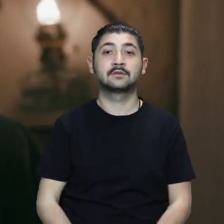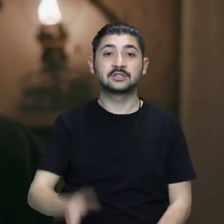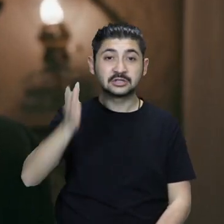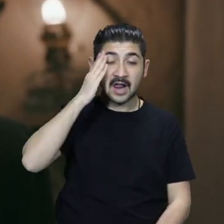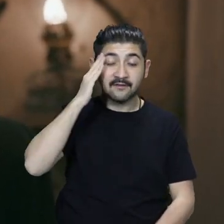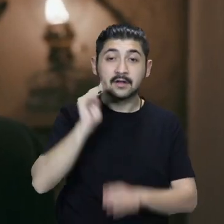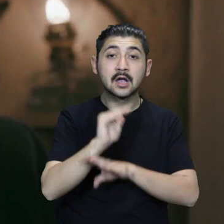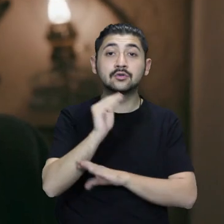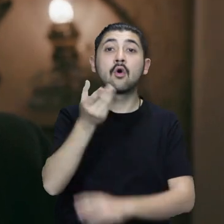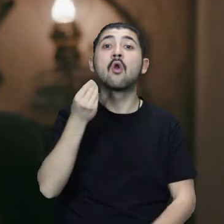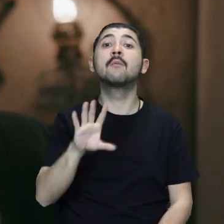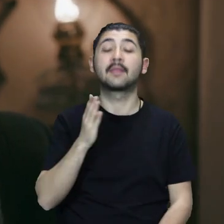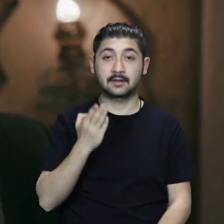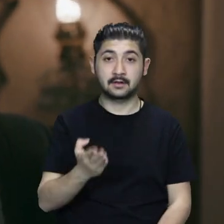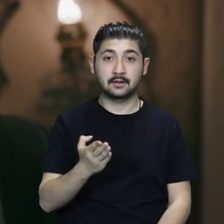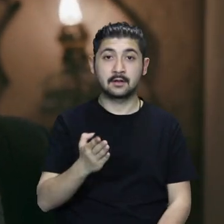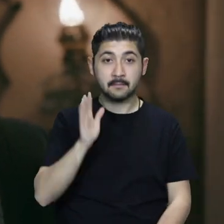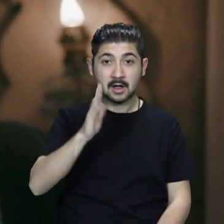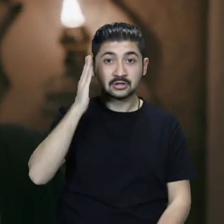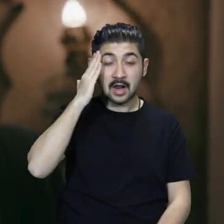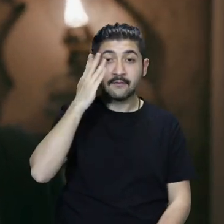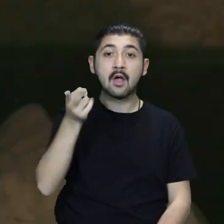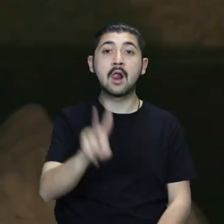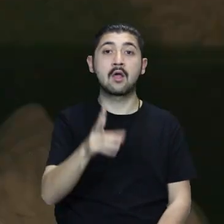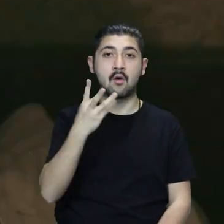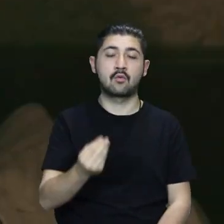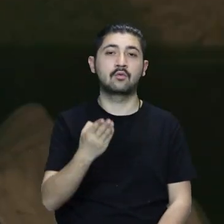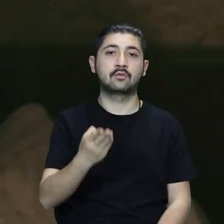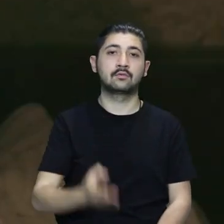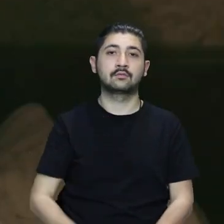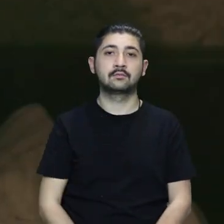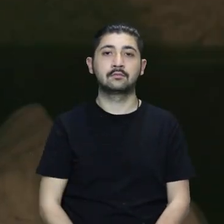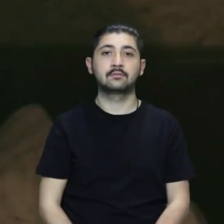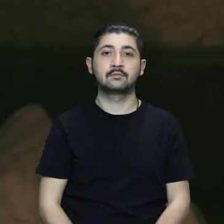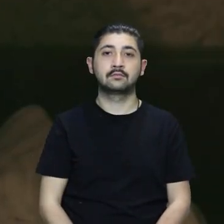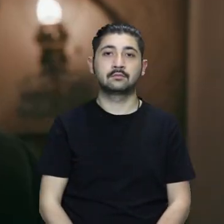Şerefinle yaşayamadın. Bari şerefinle öl.